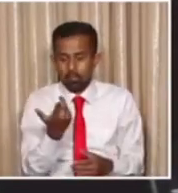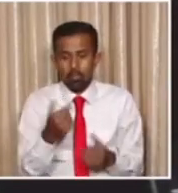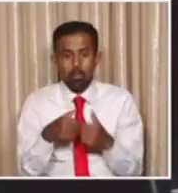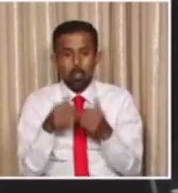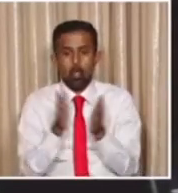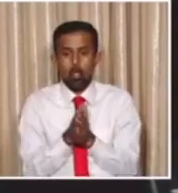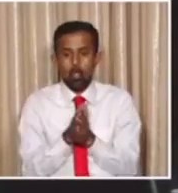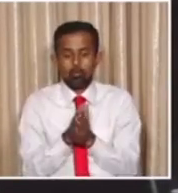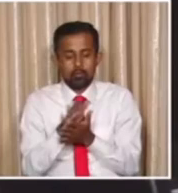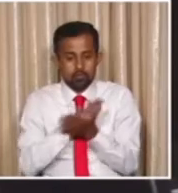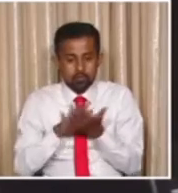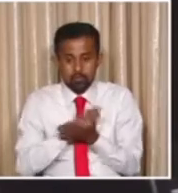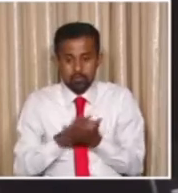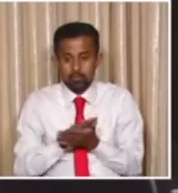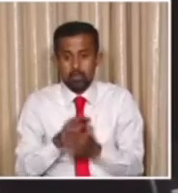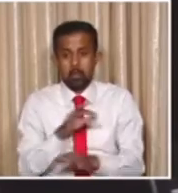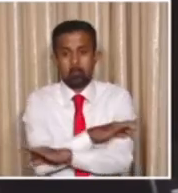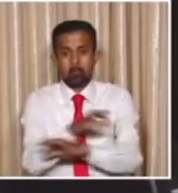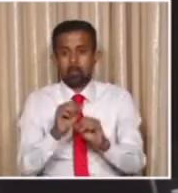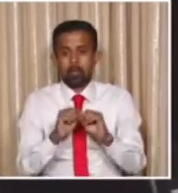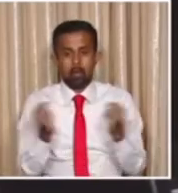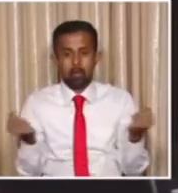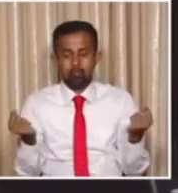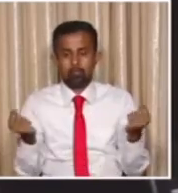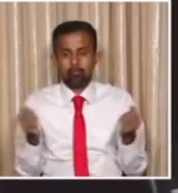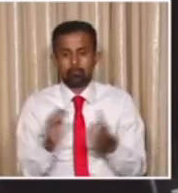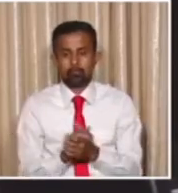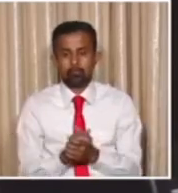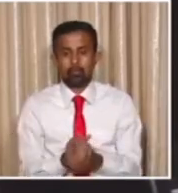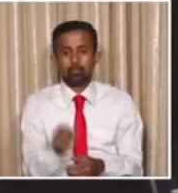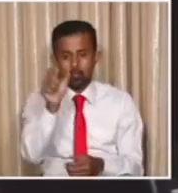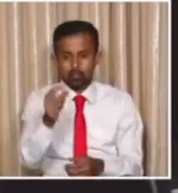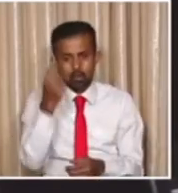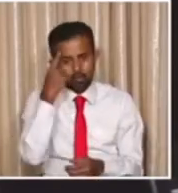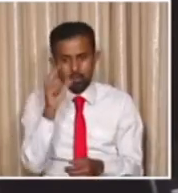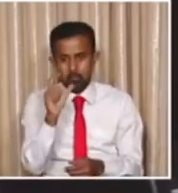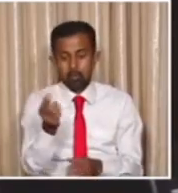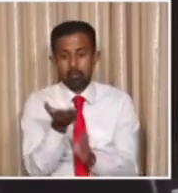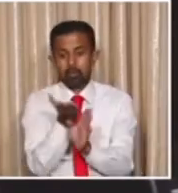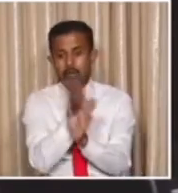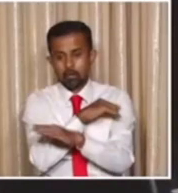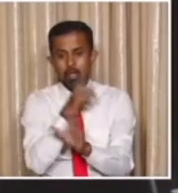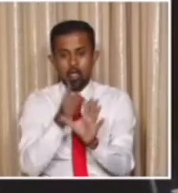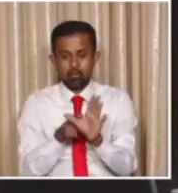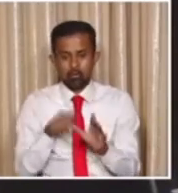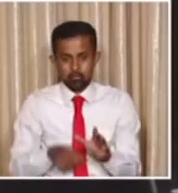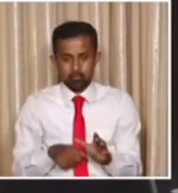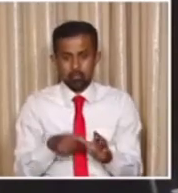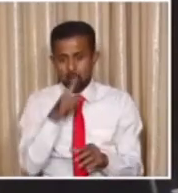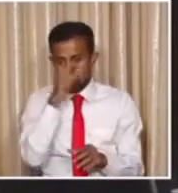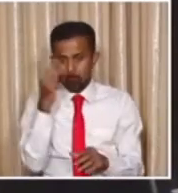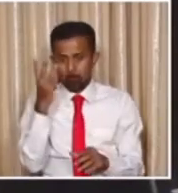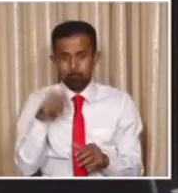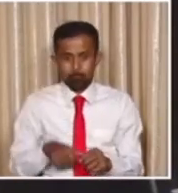ගන්නවත් හරියාකාර සැලැස්මකින් තොරව අනික ඔබතුමාලා කල්පනා කරලා බලන්න ගිය අවුරුද්දේ මේ කාර්තුවට සාපේක්ෂව